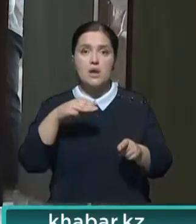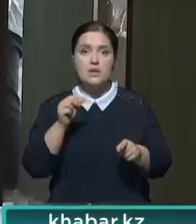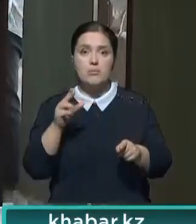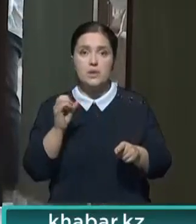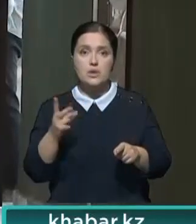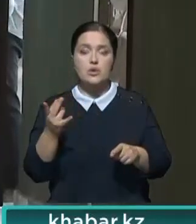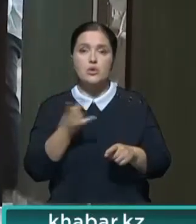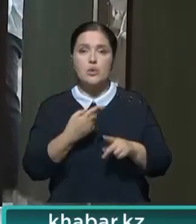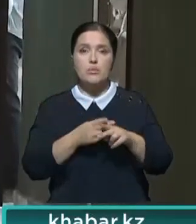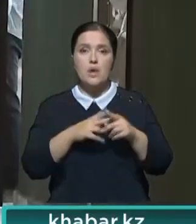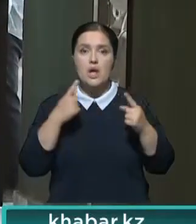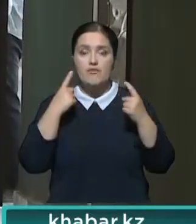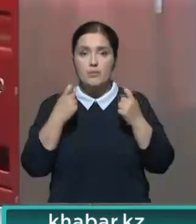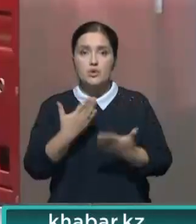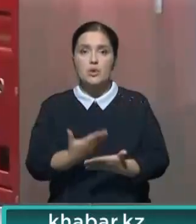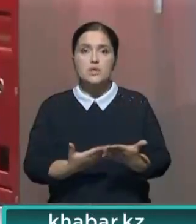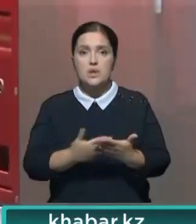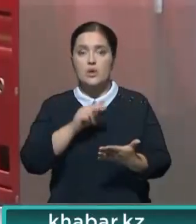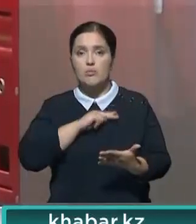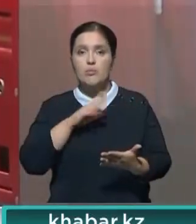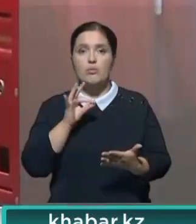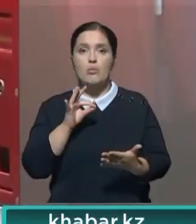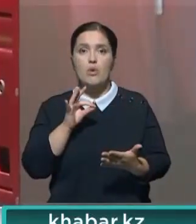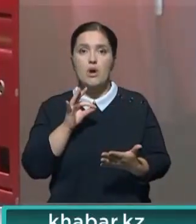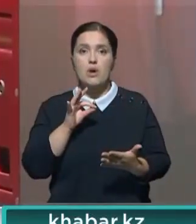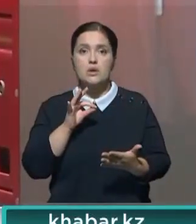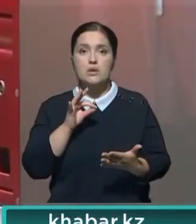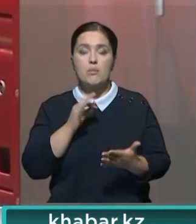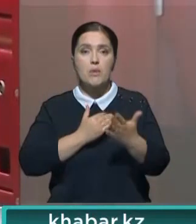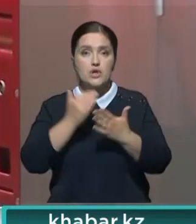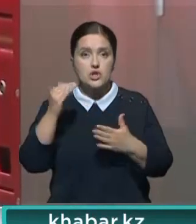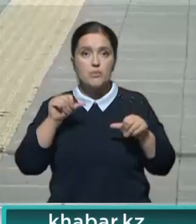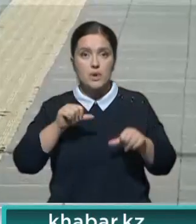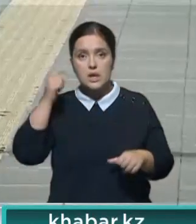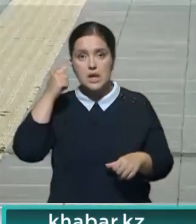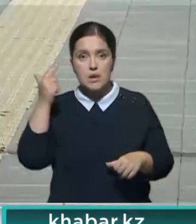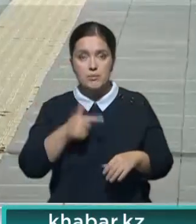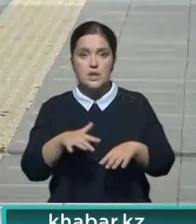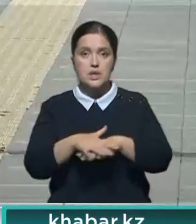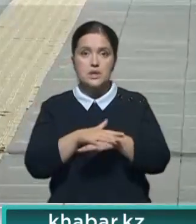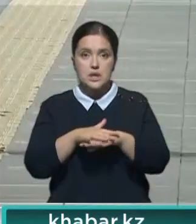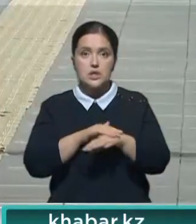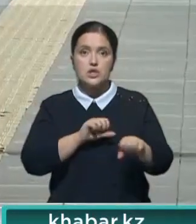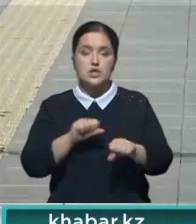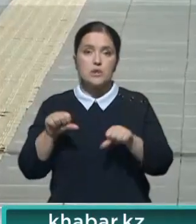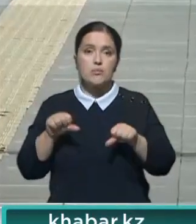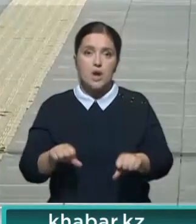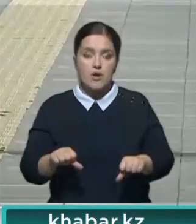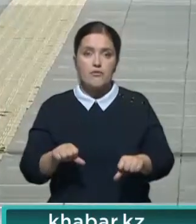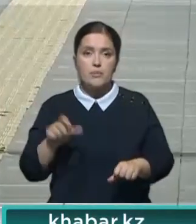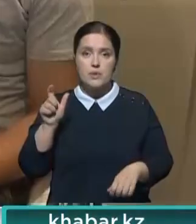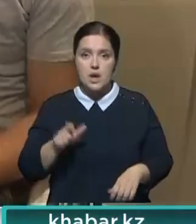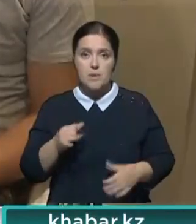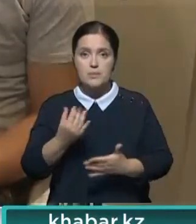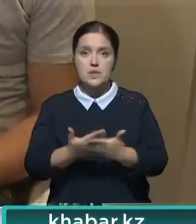с палатой от эмикен провести широкую информационно-разъяснительную работу по повышению правовой грамотности населения в сфере защиты прав потребитель